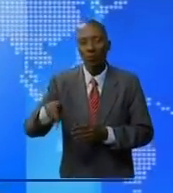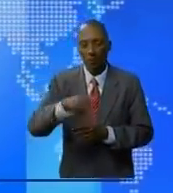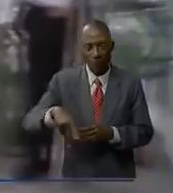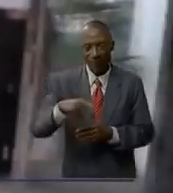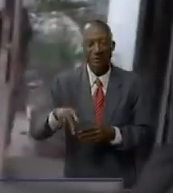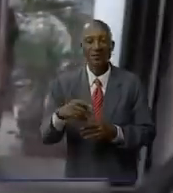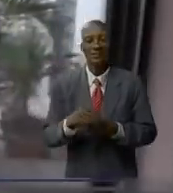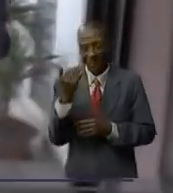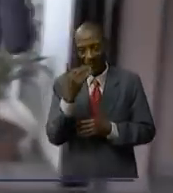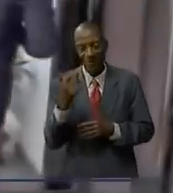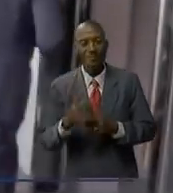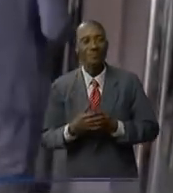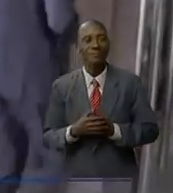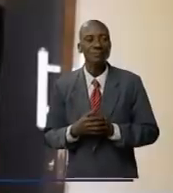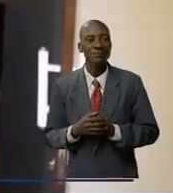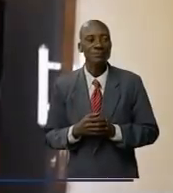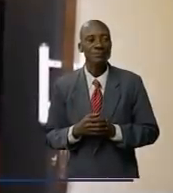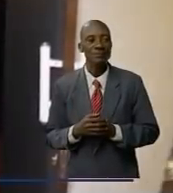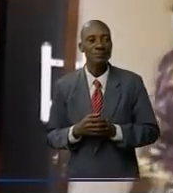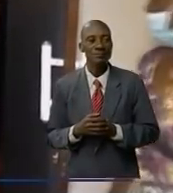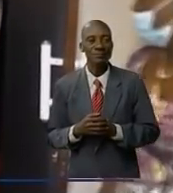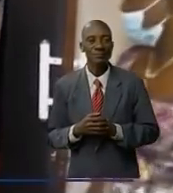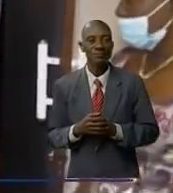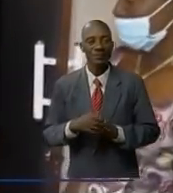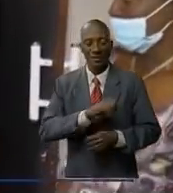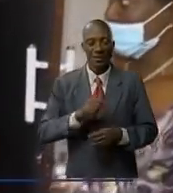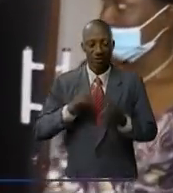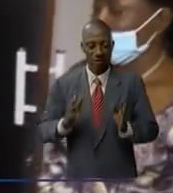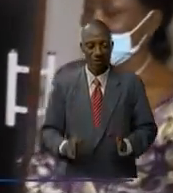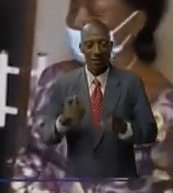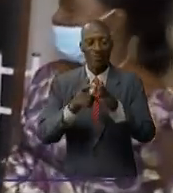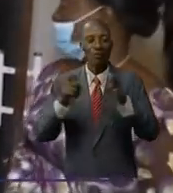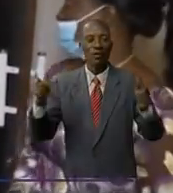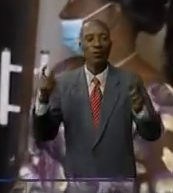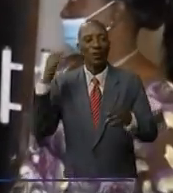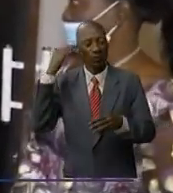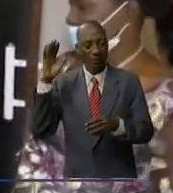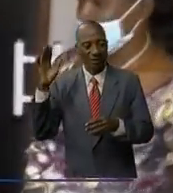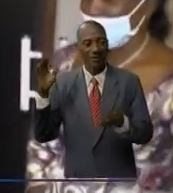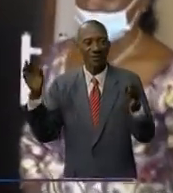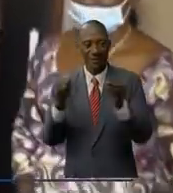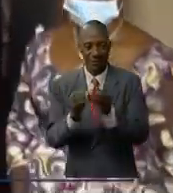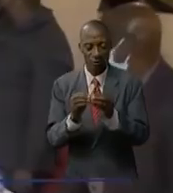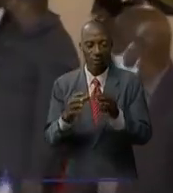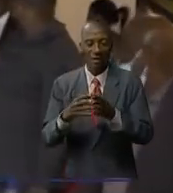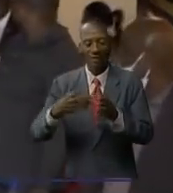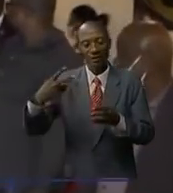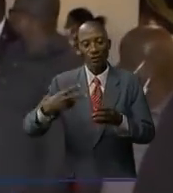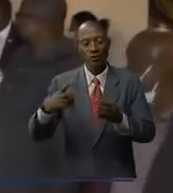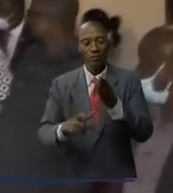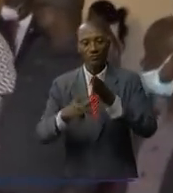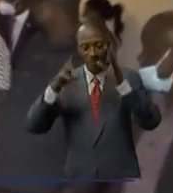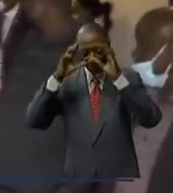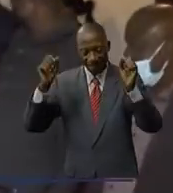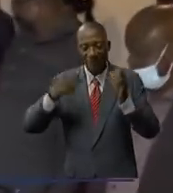Chala. Une rencontre des sénateurs du Grand Équateur sous le leadership du 2e vice-président de la Chambre haute du